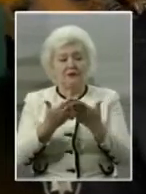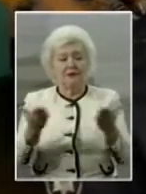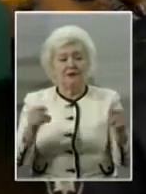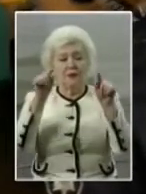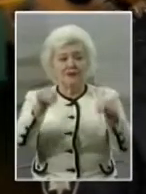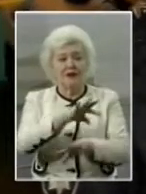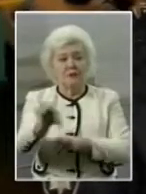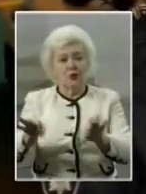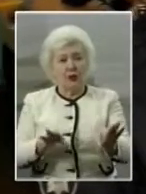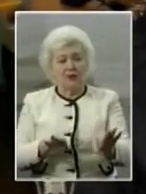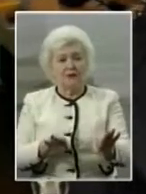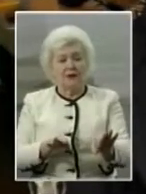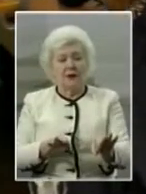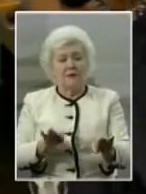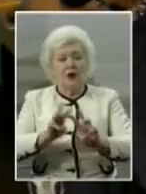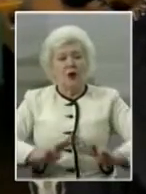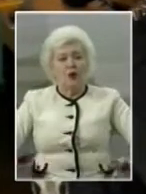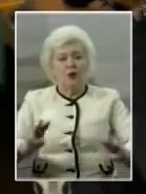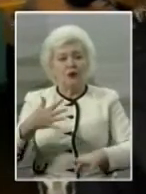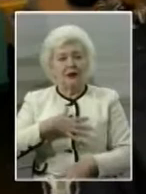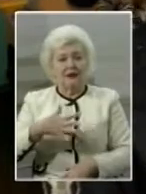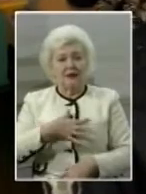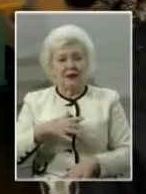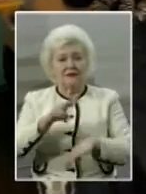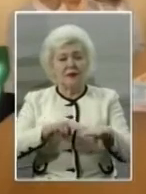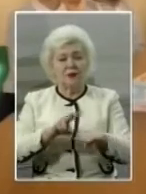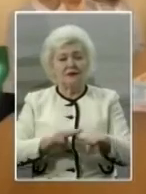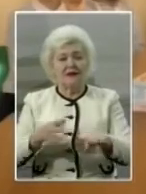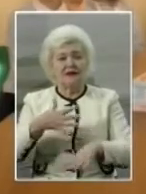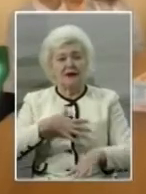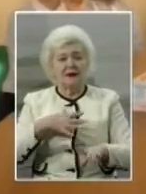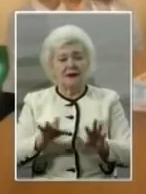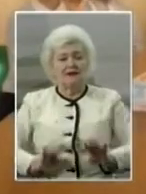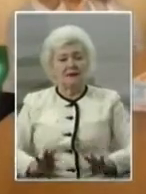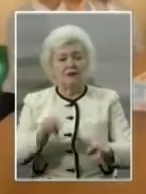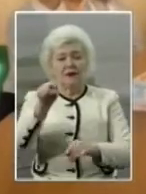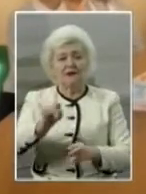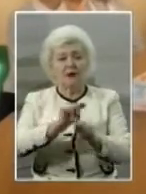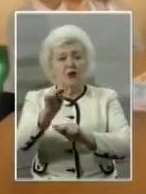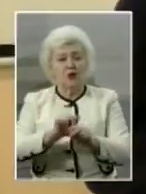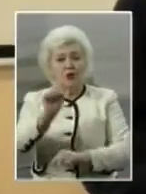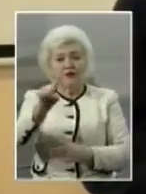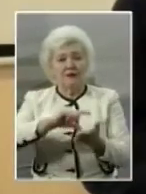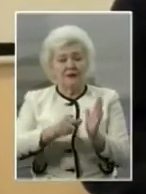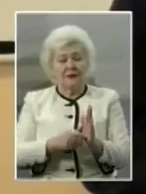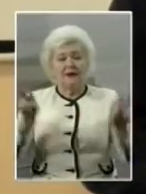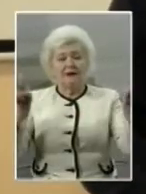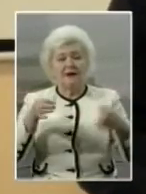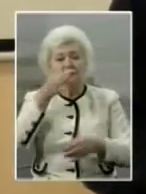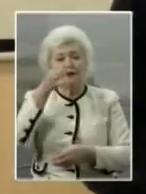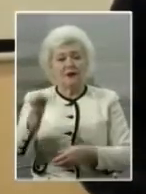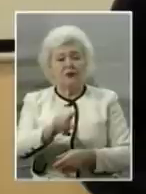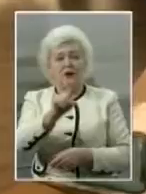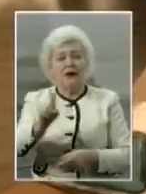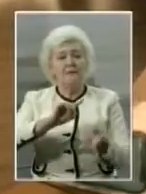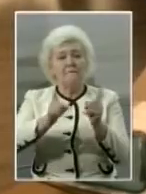цей проєкт уряд Канади, поліцейсько-канадська місія. А це урок у 11 класі. Тема – відповідальність підлітків